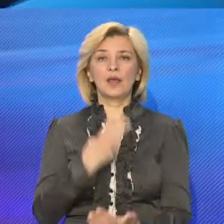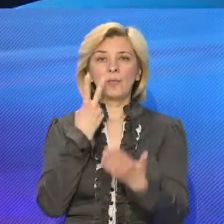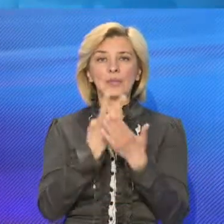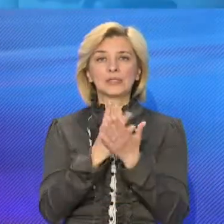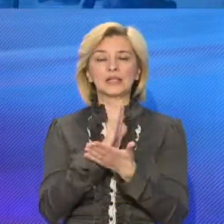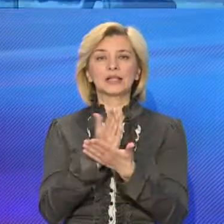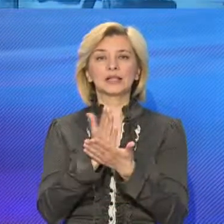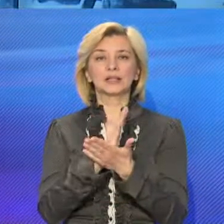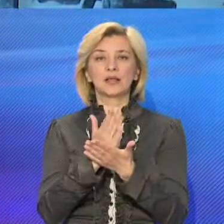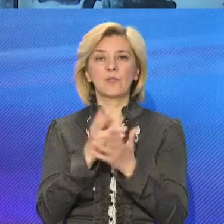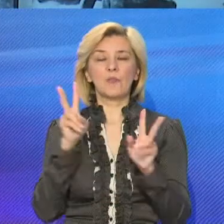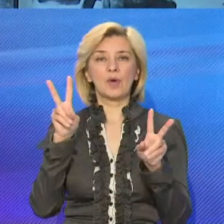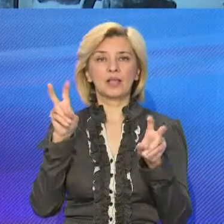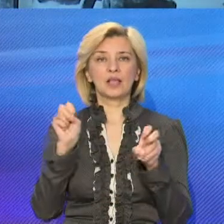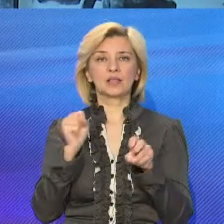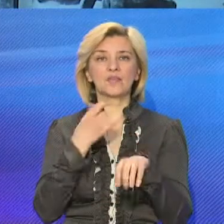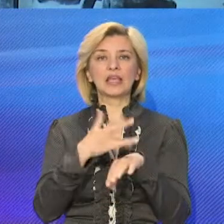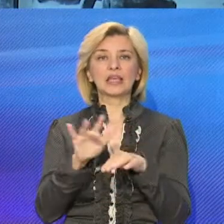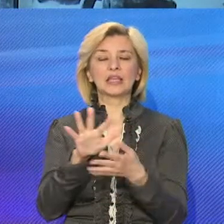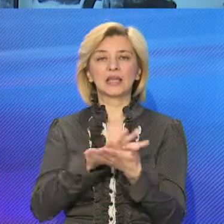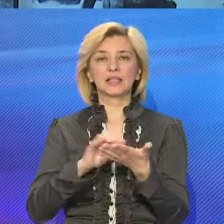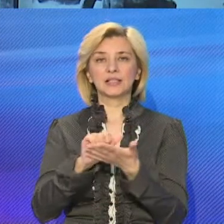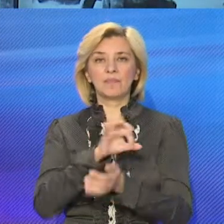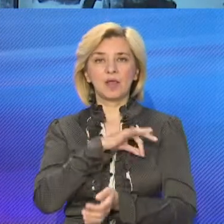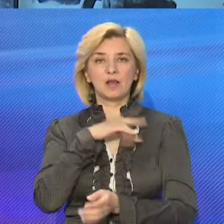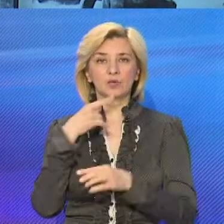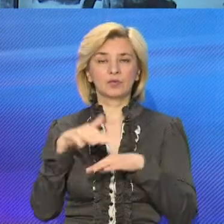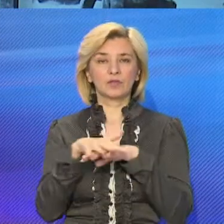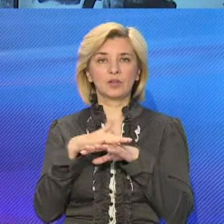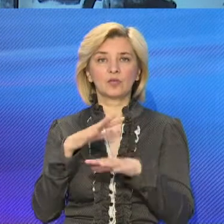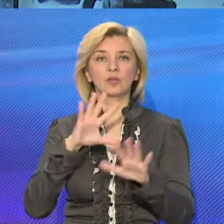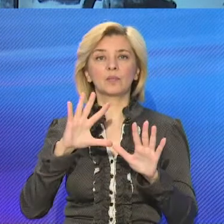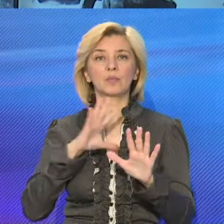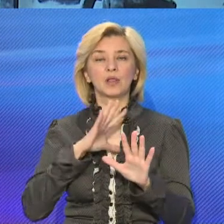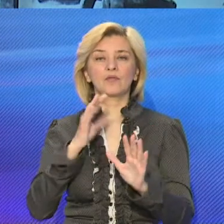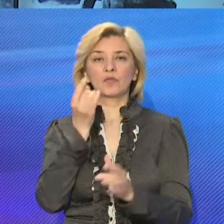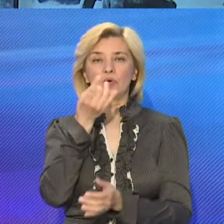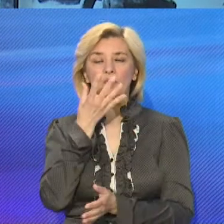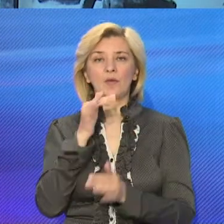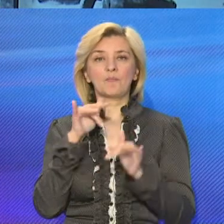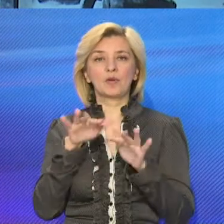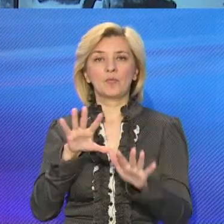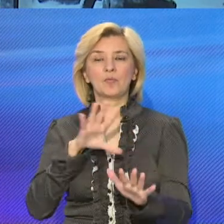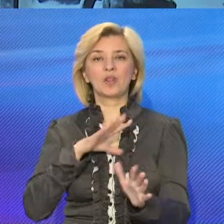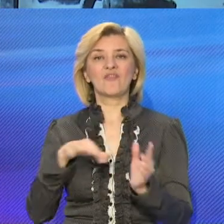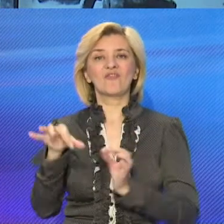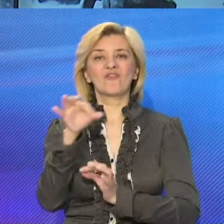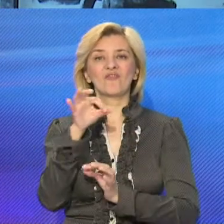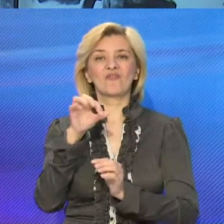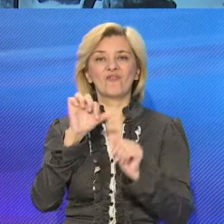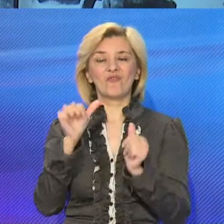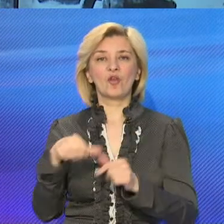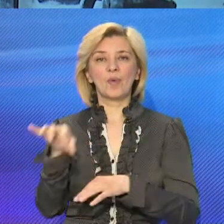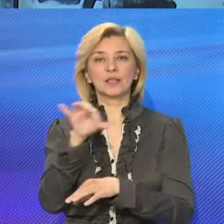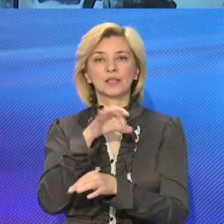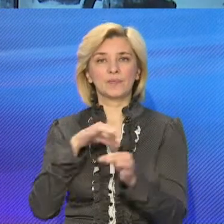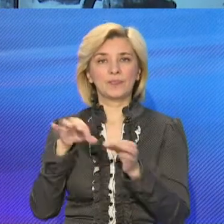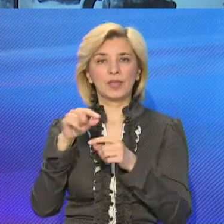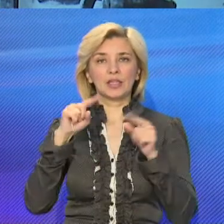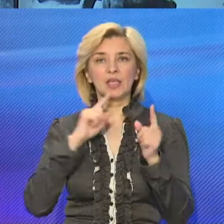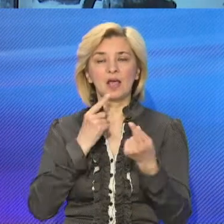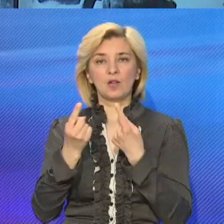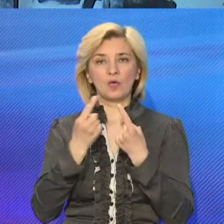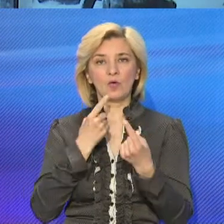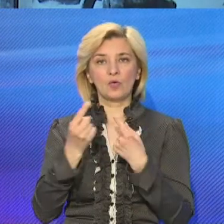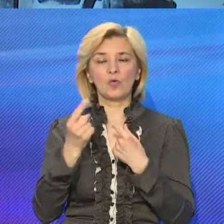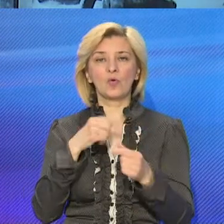Прэзентацыя кнігі пад назвай «Генацид беларускага народа» адбылася ў Гродні. Мерапрыемства прайшло ў фармаце адкрытага дыялогу,